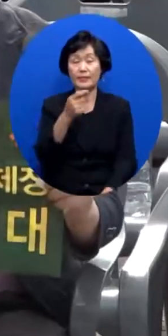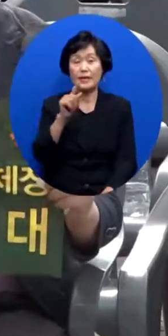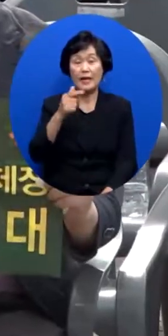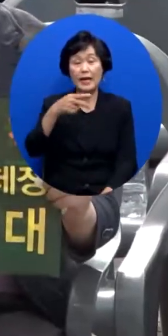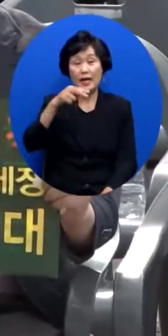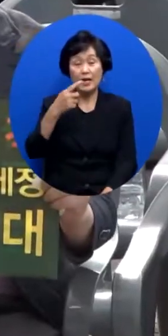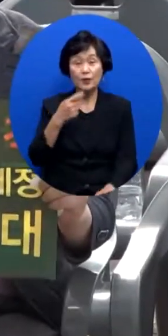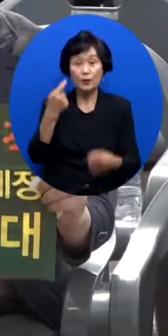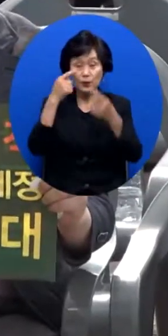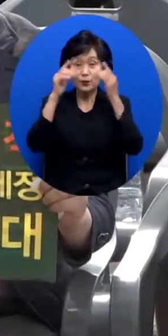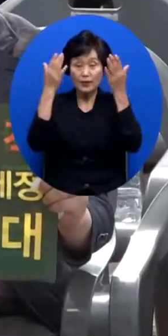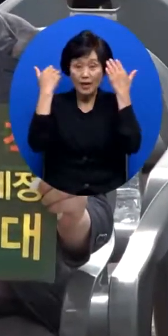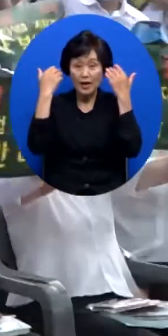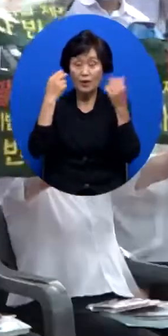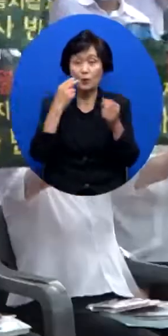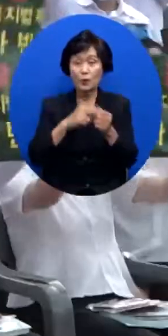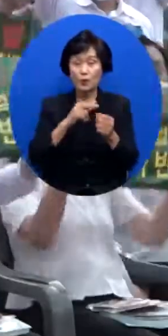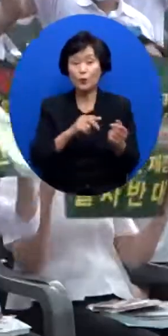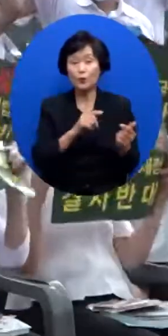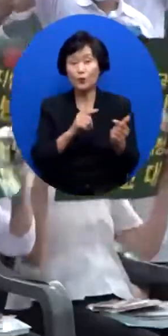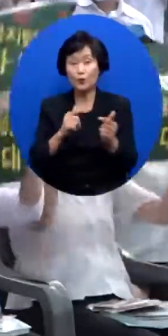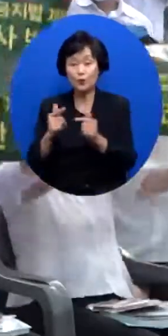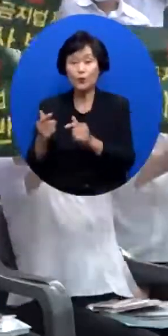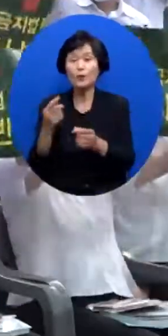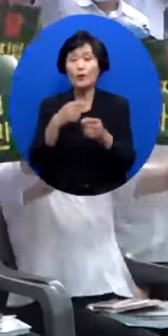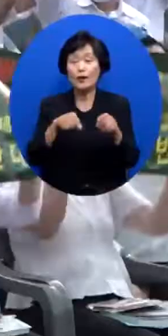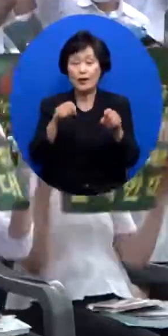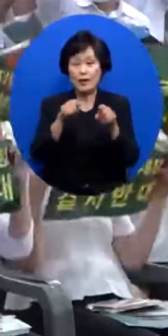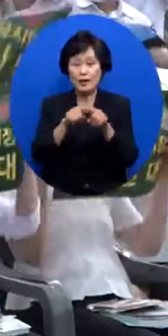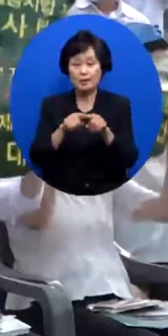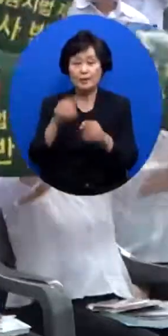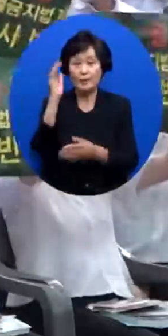교수와 한국교회 언론의 신현철 전문위원의 강연,